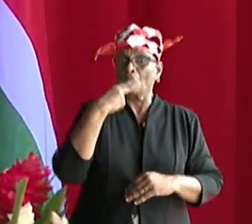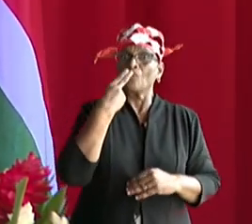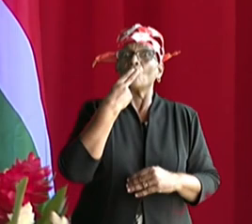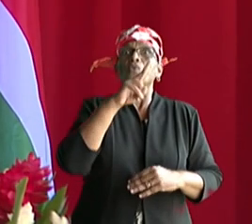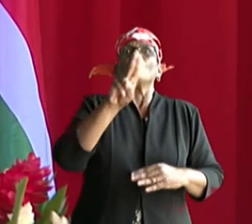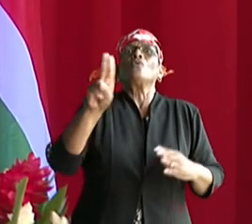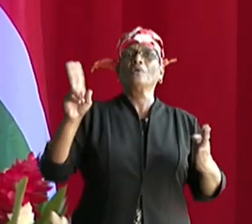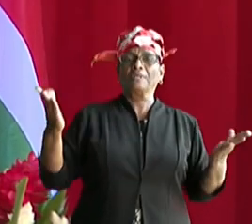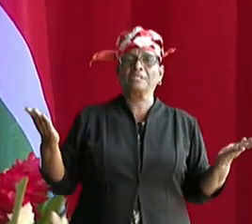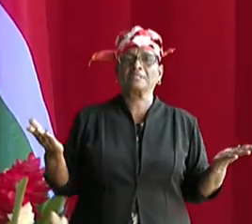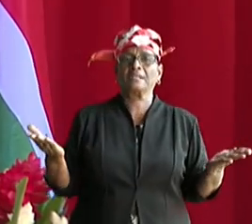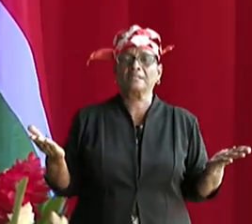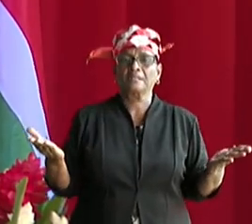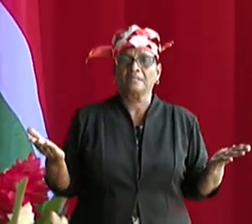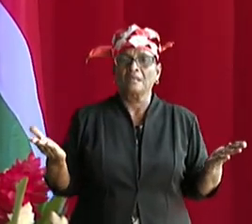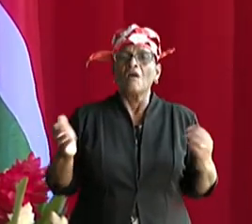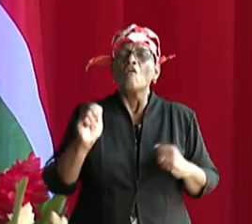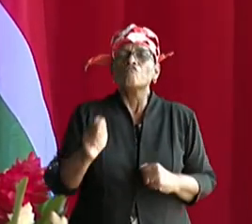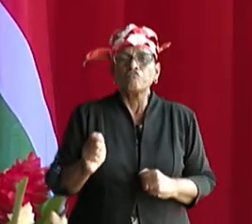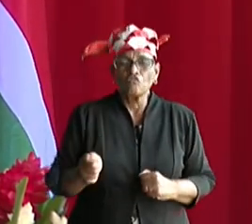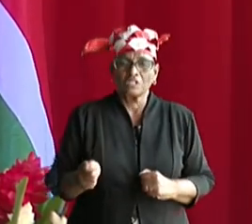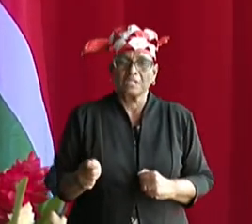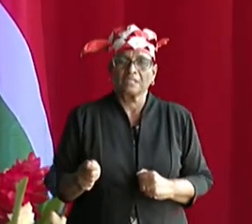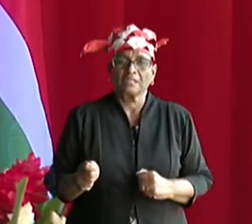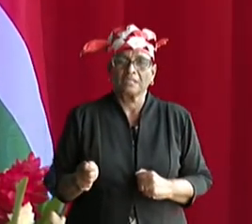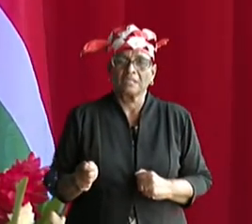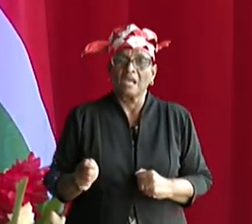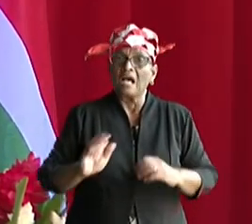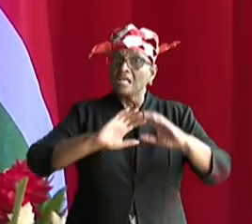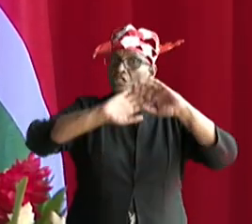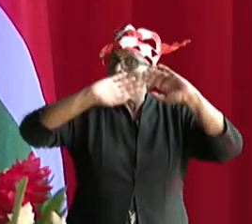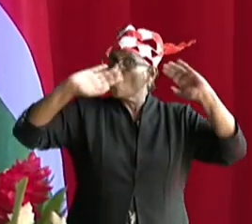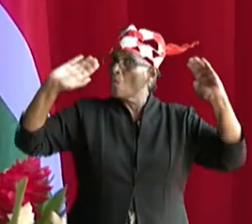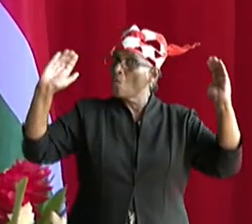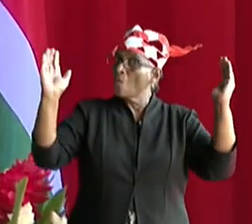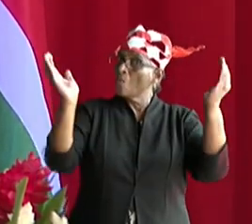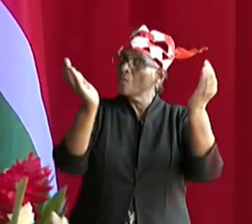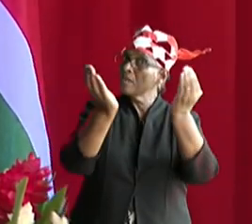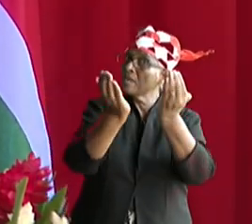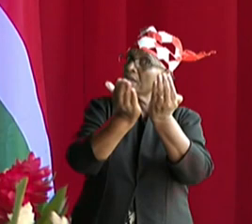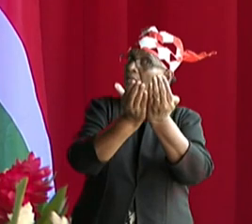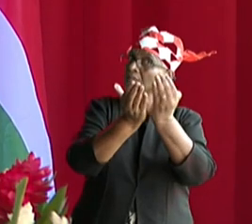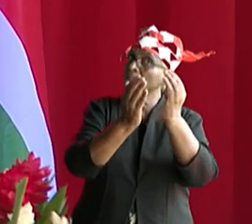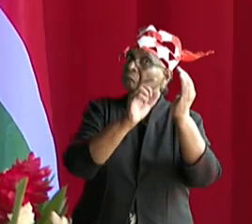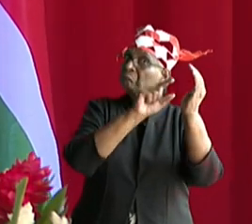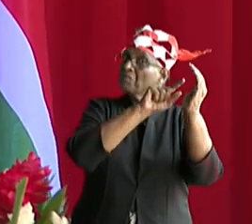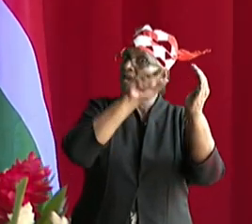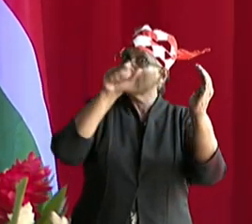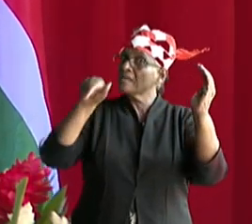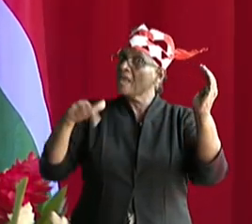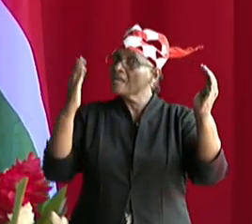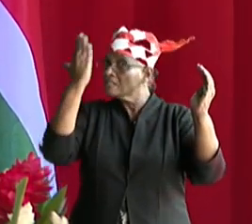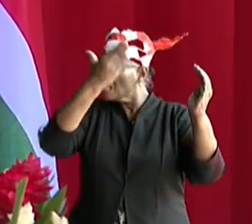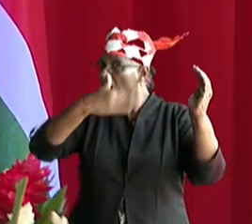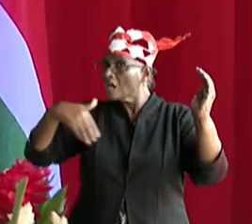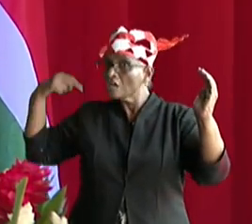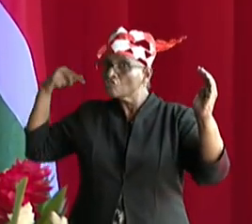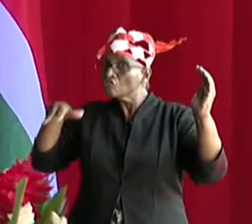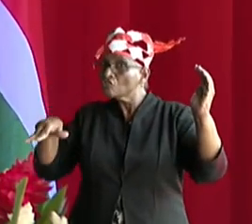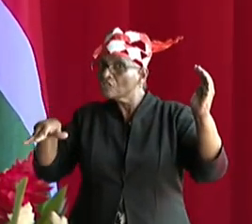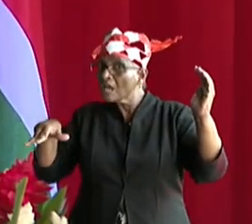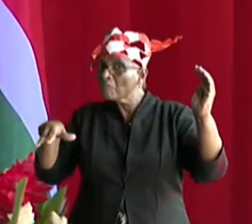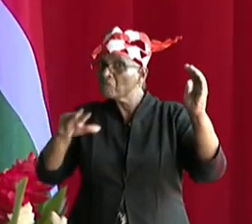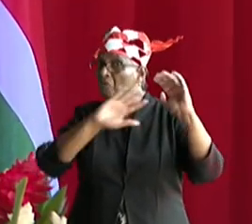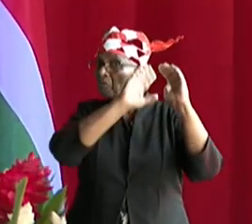zeggen. Meneer de voorzitter, als de wereld naar Suriname kijkt, dan ziet zij een land dat rijk is